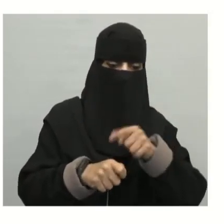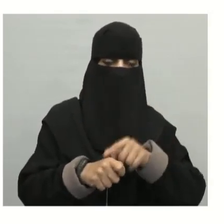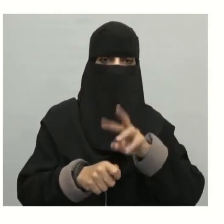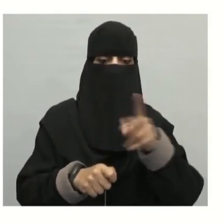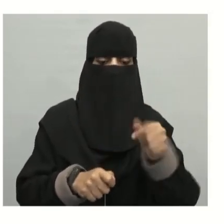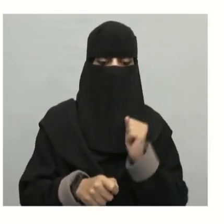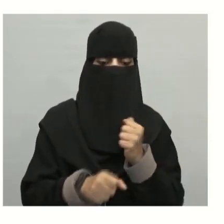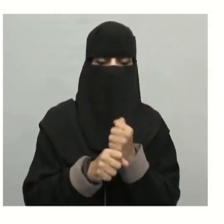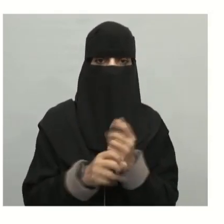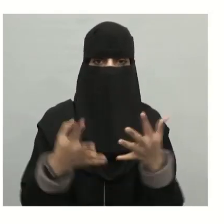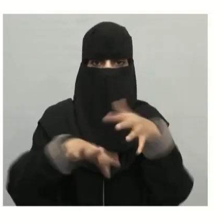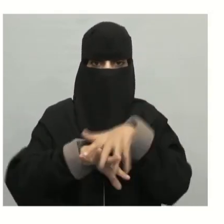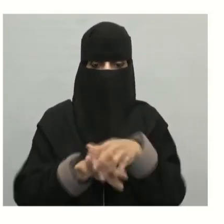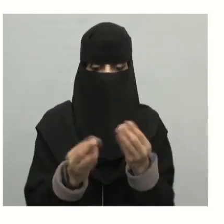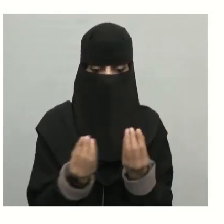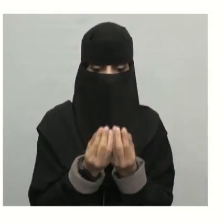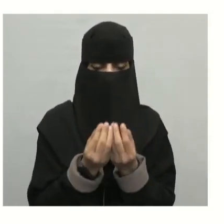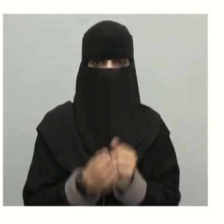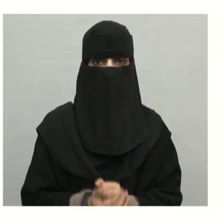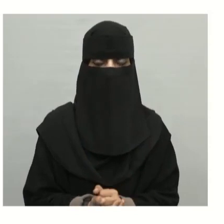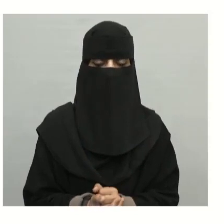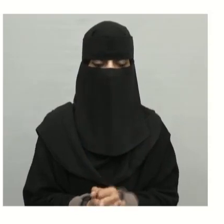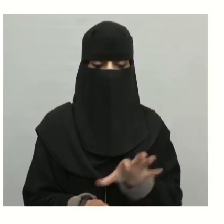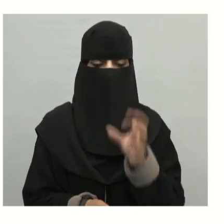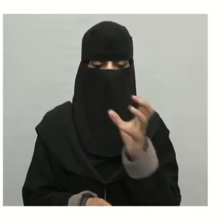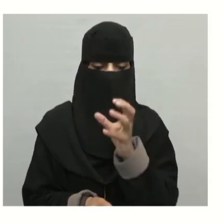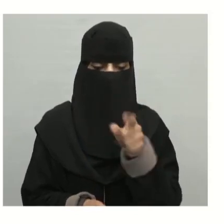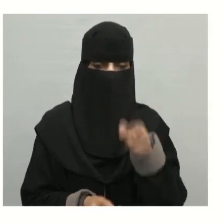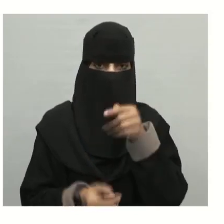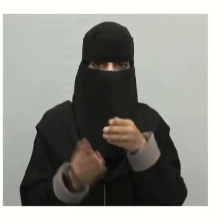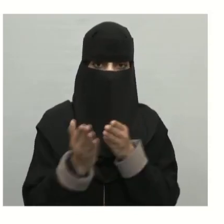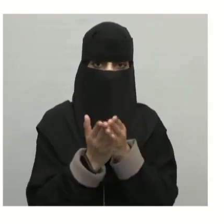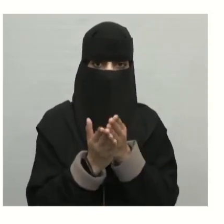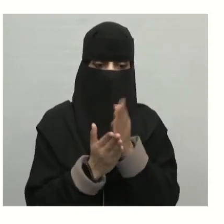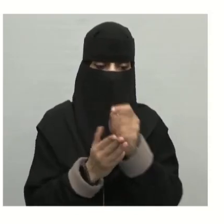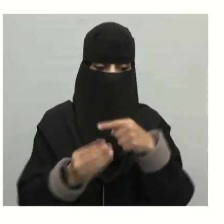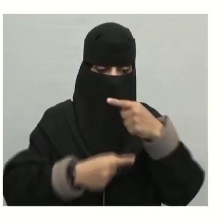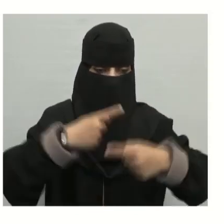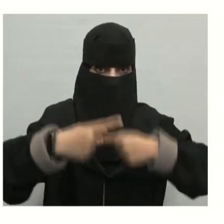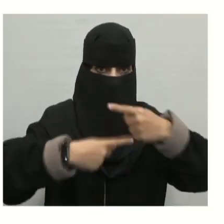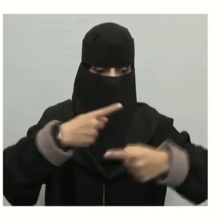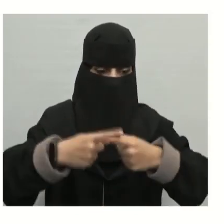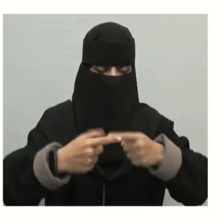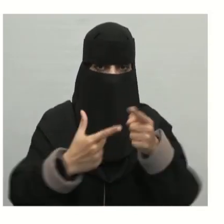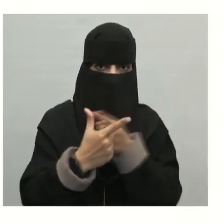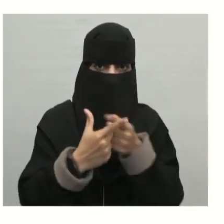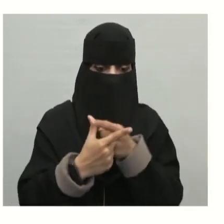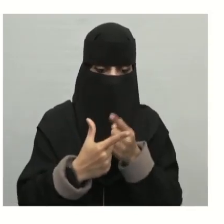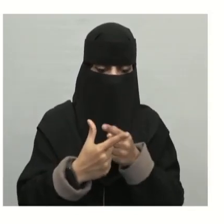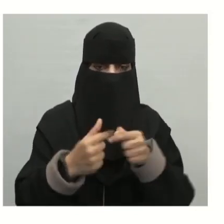كذلك علاقتها ببعضها الباب كل صخر يكون في رحله مستمره خلال دوره